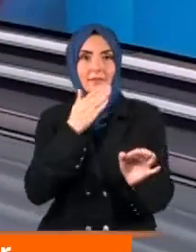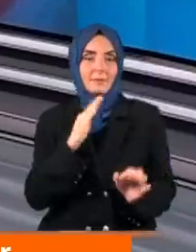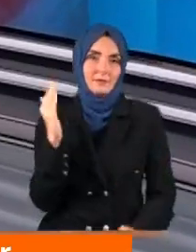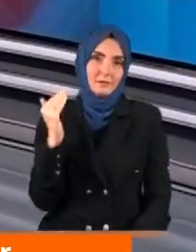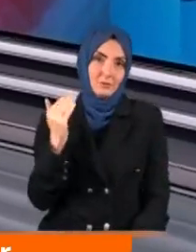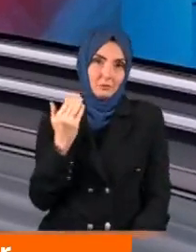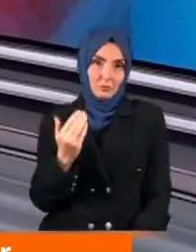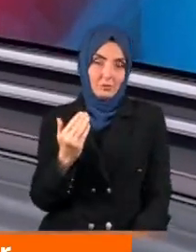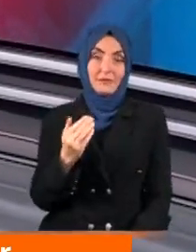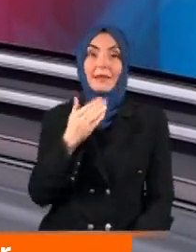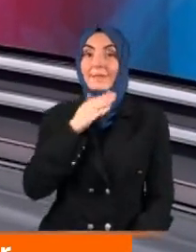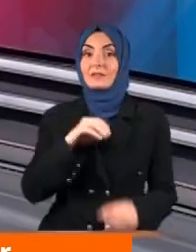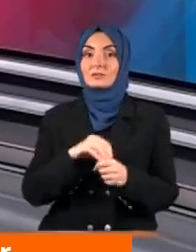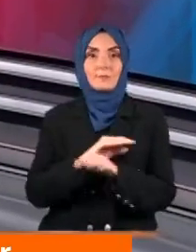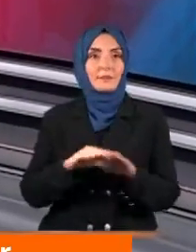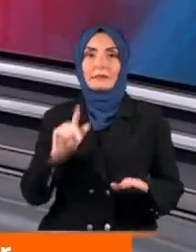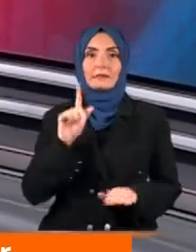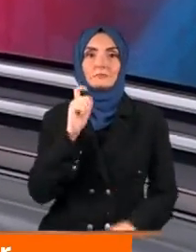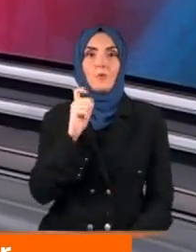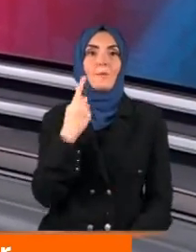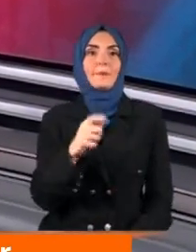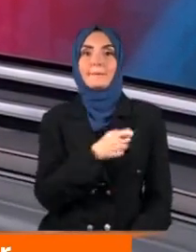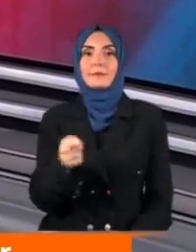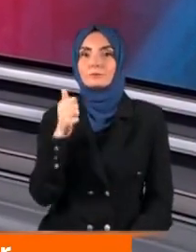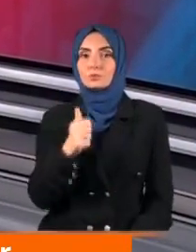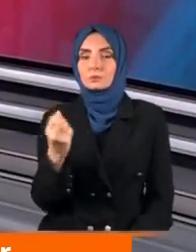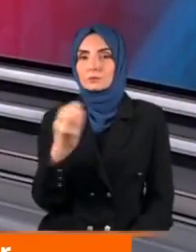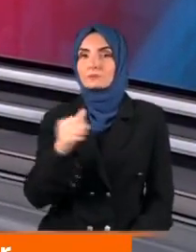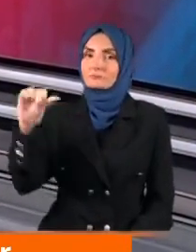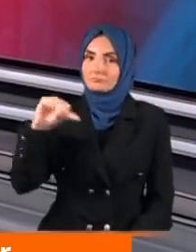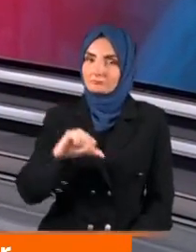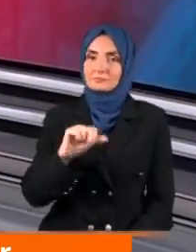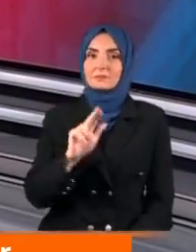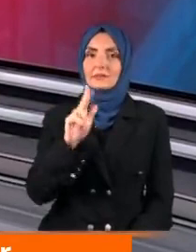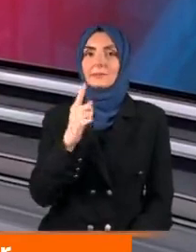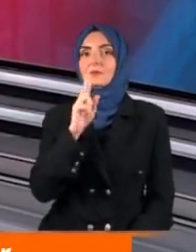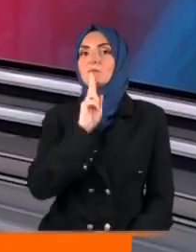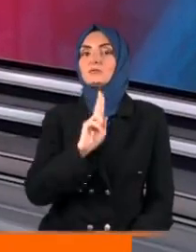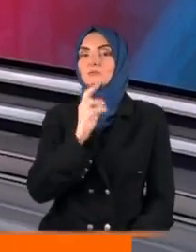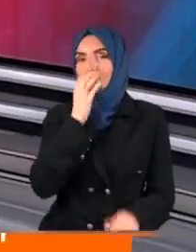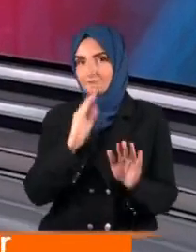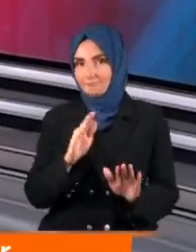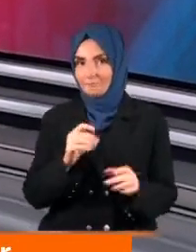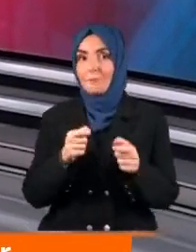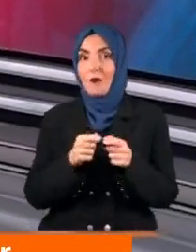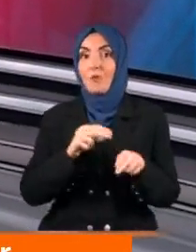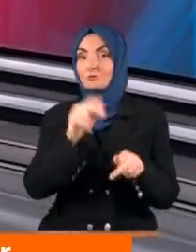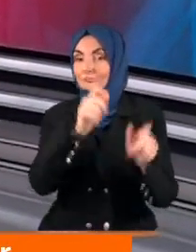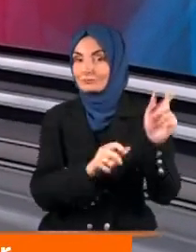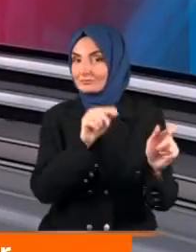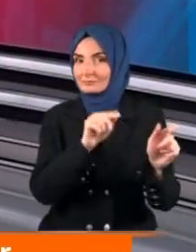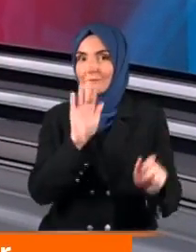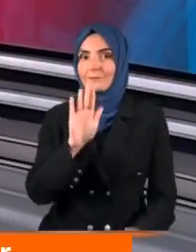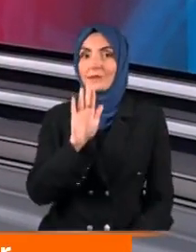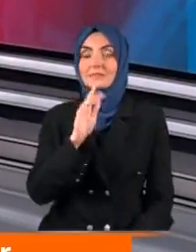için tamamlamaları gereken 9000 prim gün sayısı 7200'e düşürülecek. Bu da Bağkurlulara 5 yıl erken